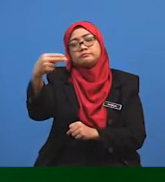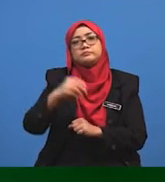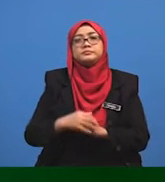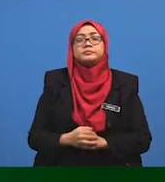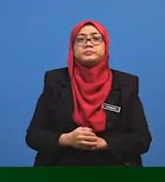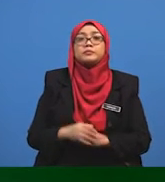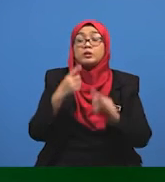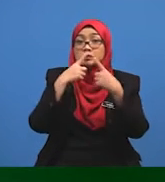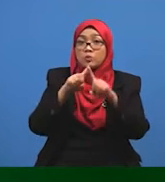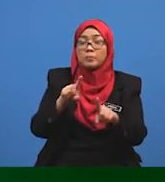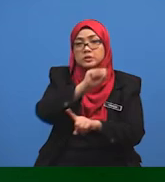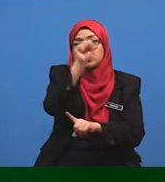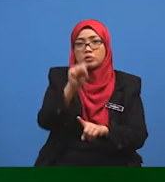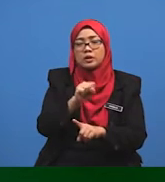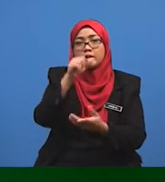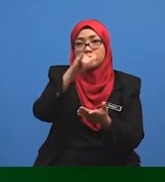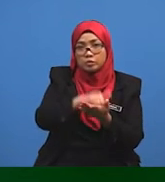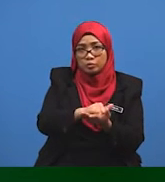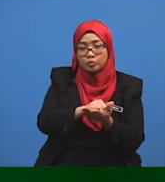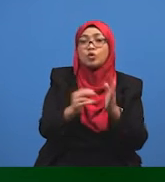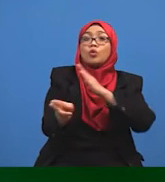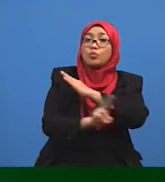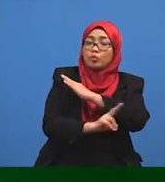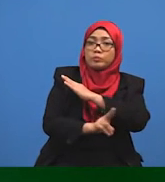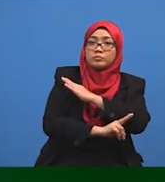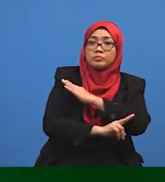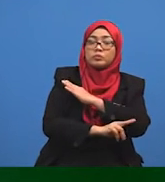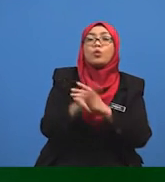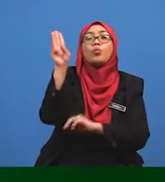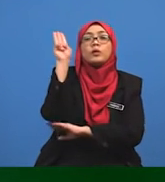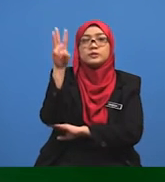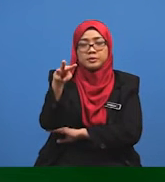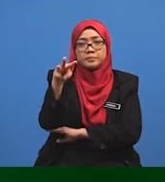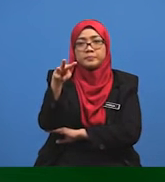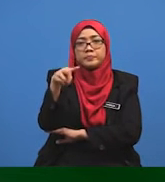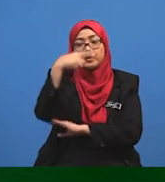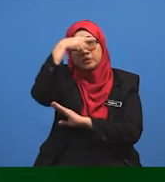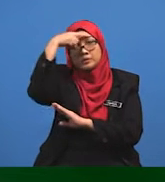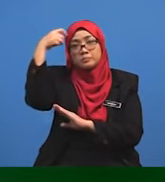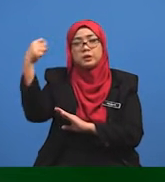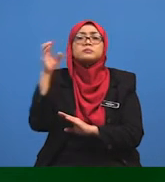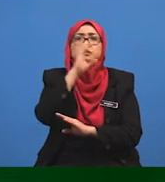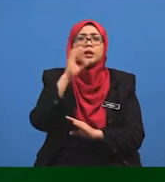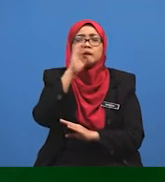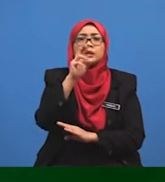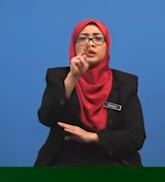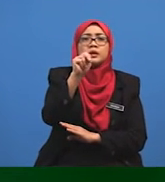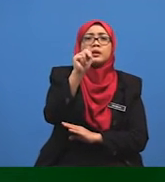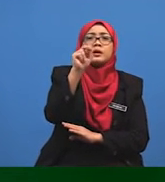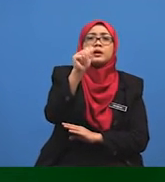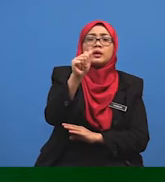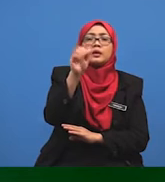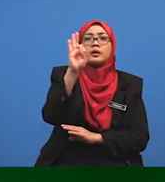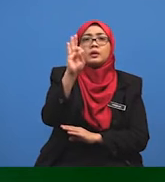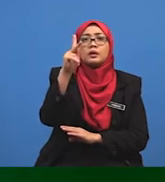Jawapan bagi soalan di atas, hukumnya adalah wajib kerana mencari nafkah merupakan